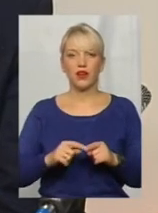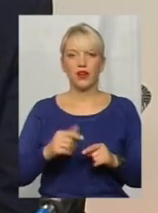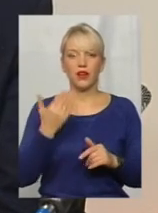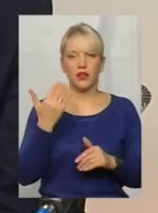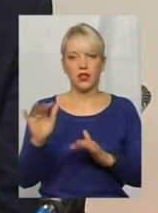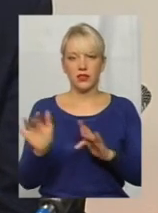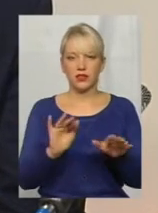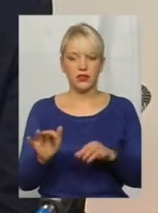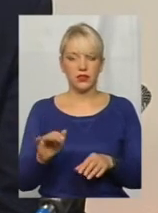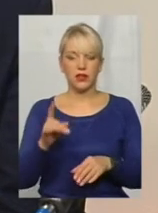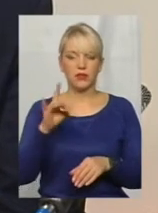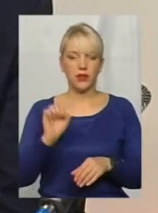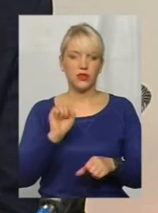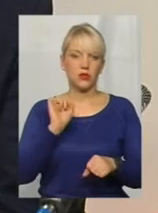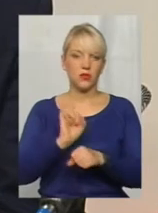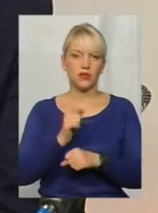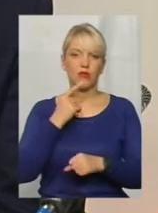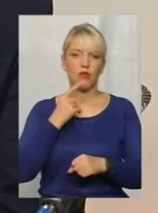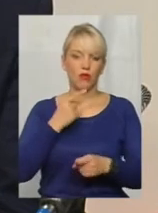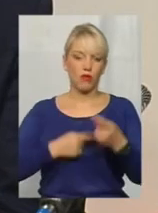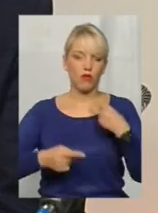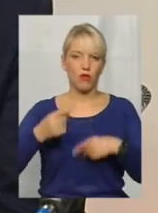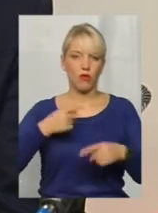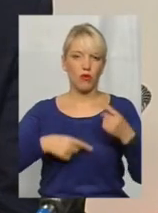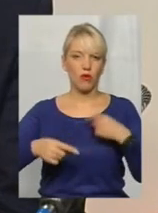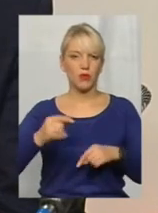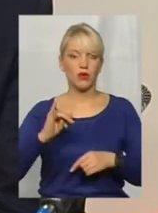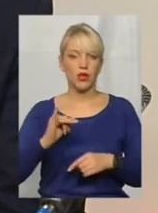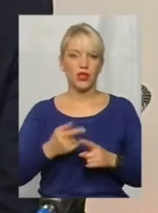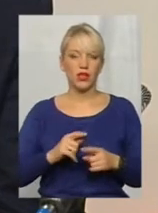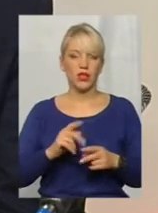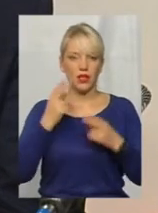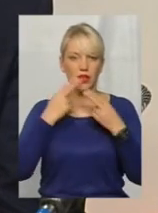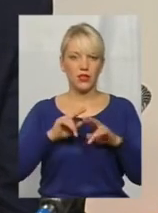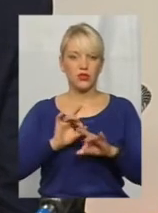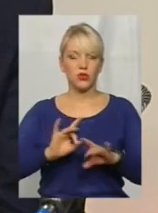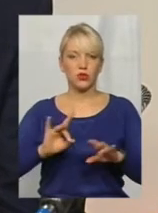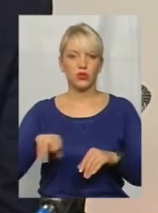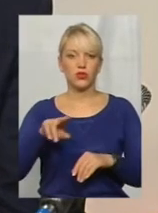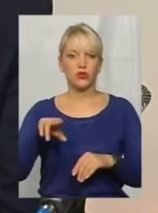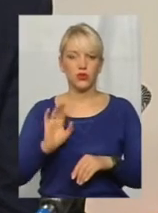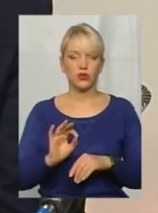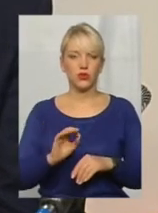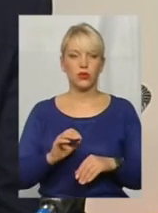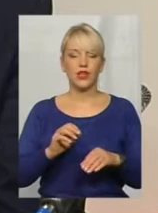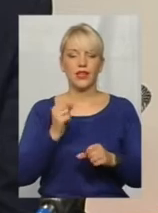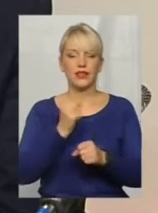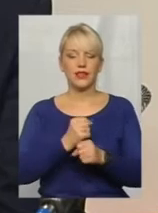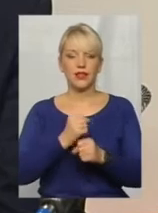дій при зупинці кровообігу і інструкції щодо дії бригад, констатації